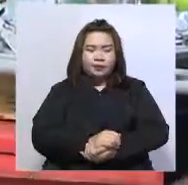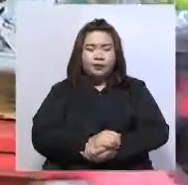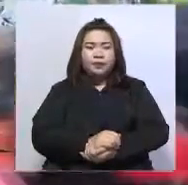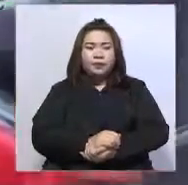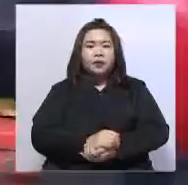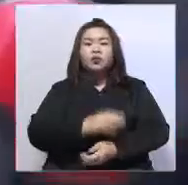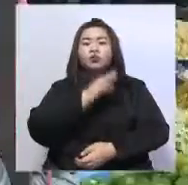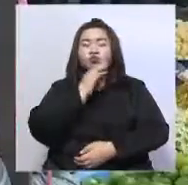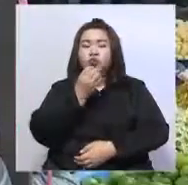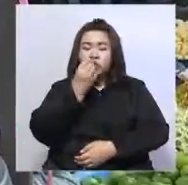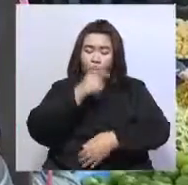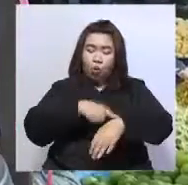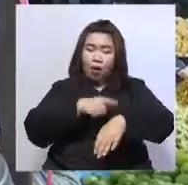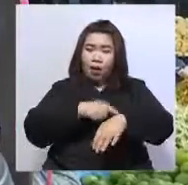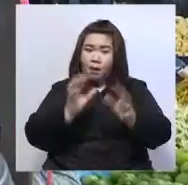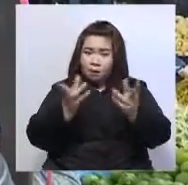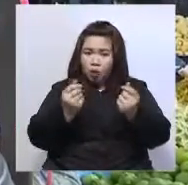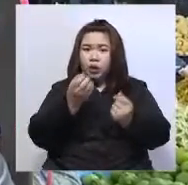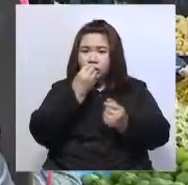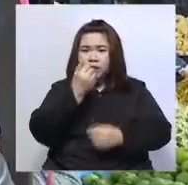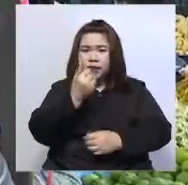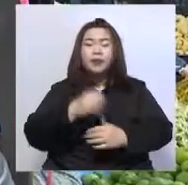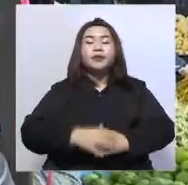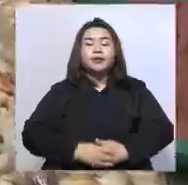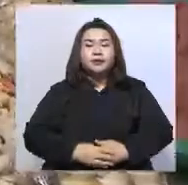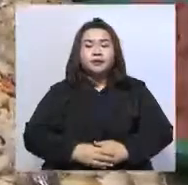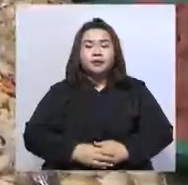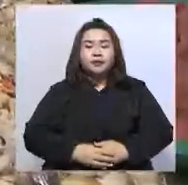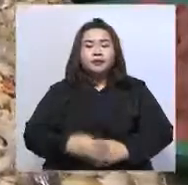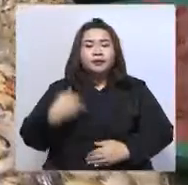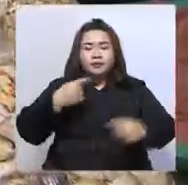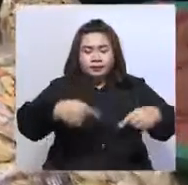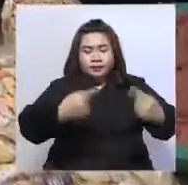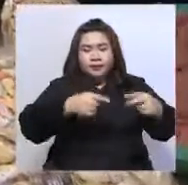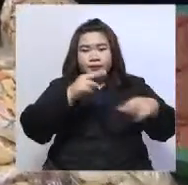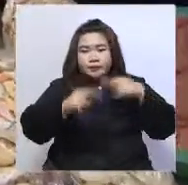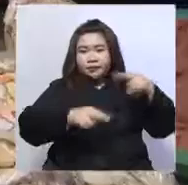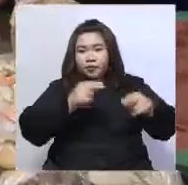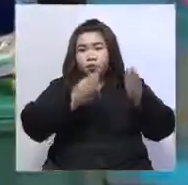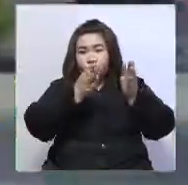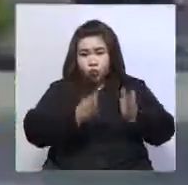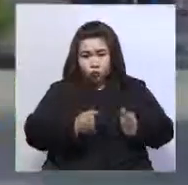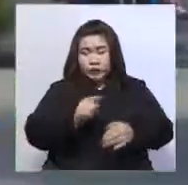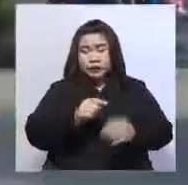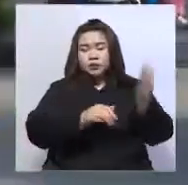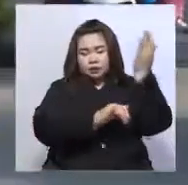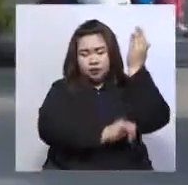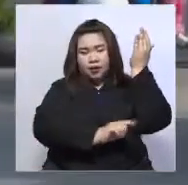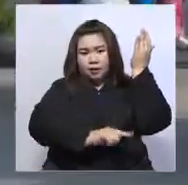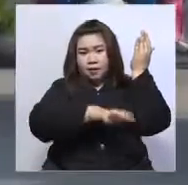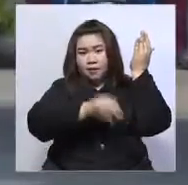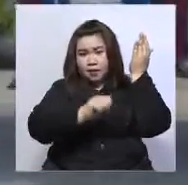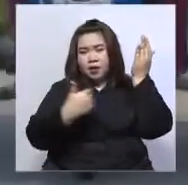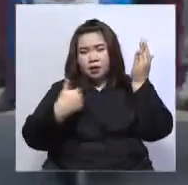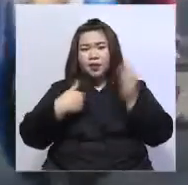ศีลอดกันอย่างคึกคักเลยค่ะไปต่อกันที่ด่านตรวจพงยืไรอำเภอเมืองจังหวัดยะลานะคะทหารหน่วยเฉ